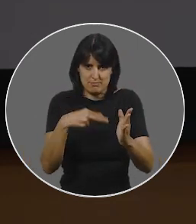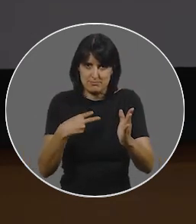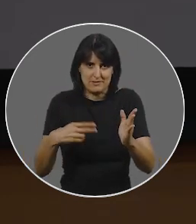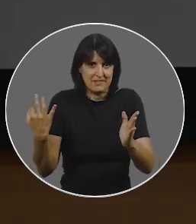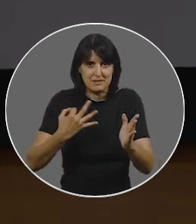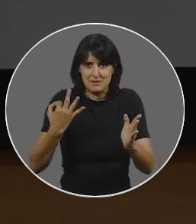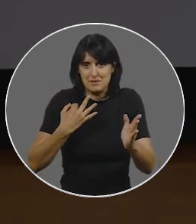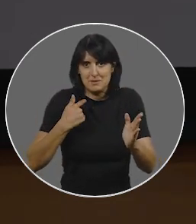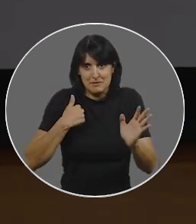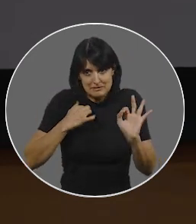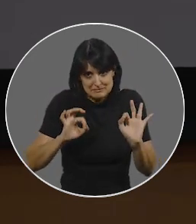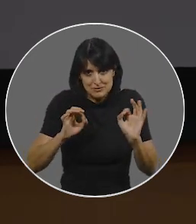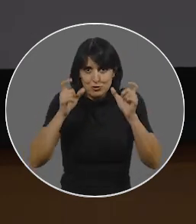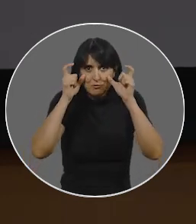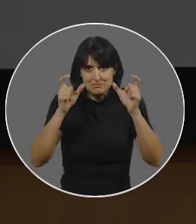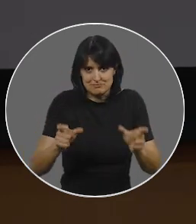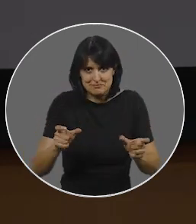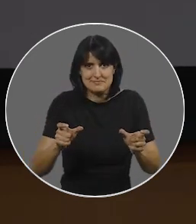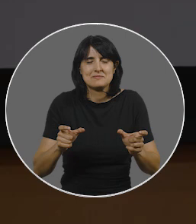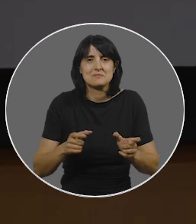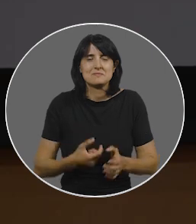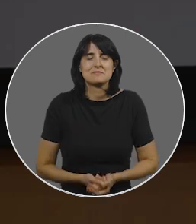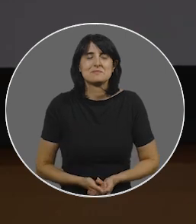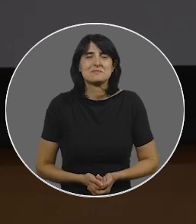que jo m'ho tregui.